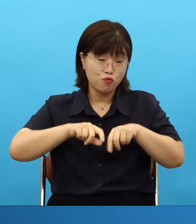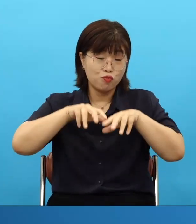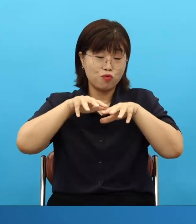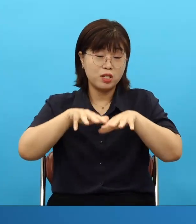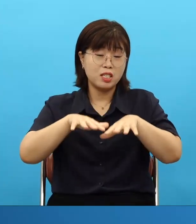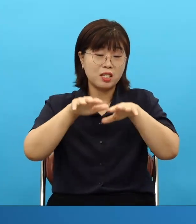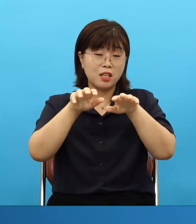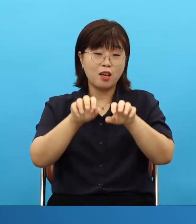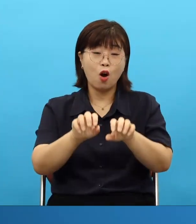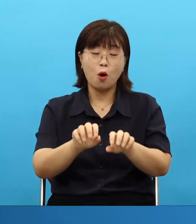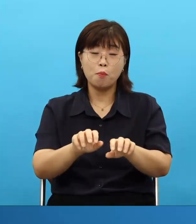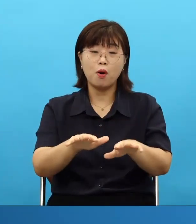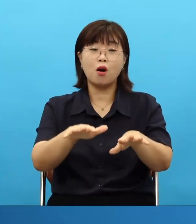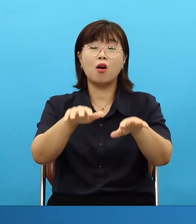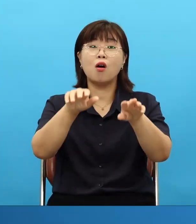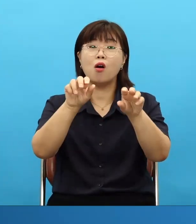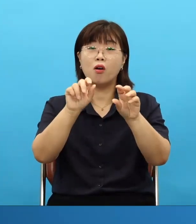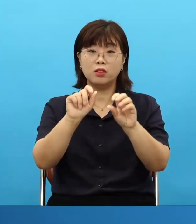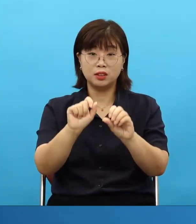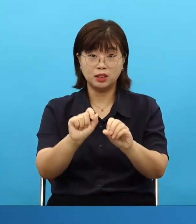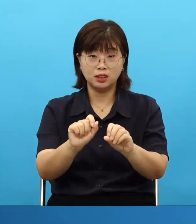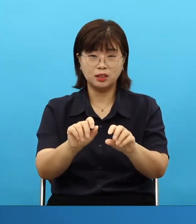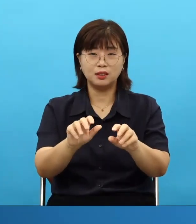널리 울려